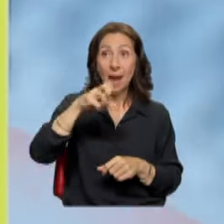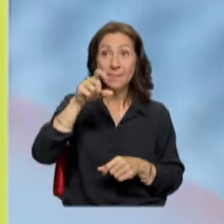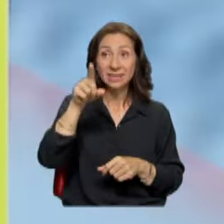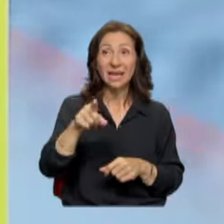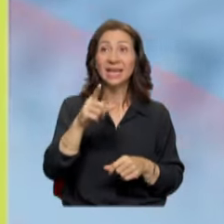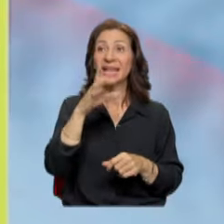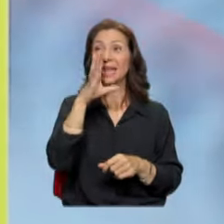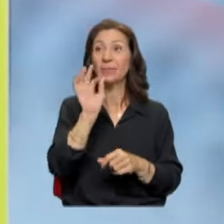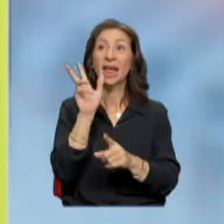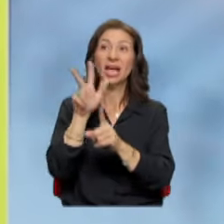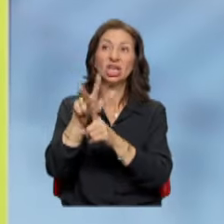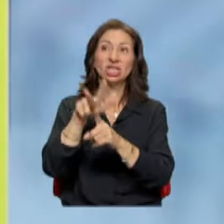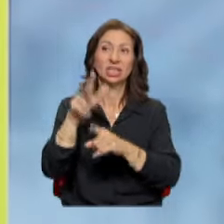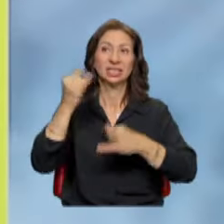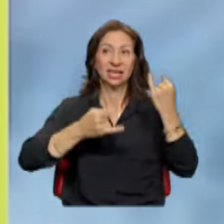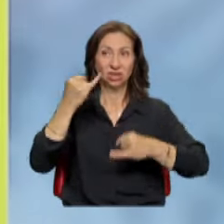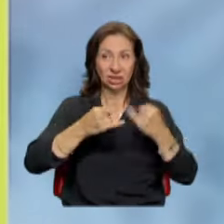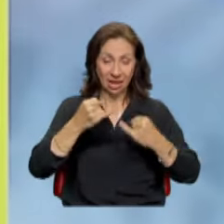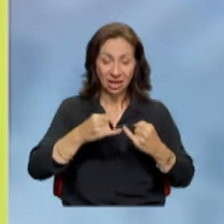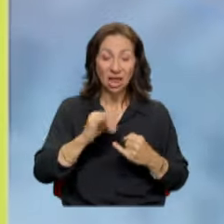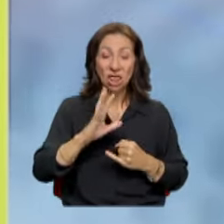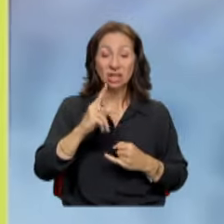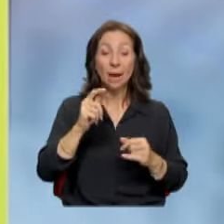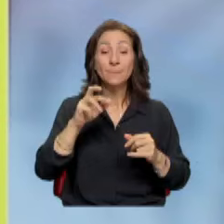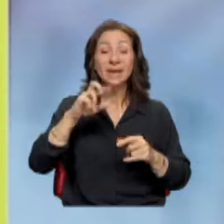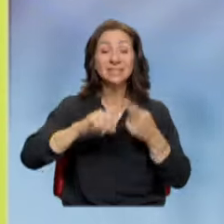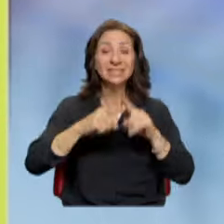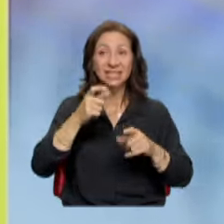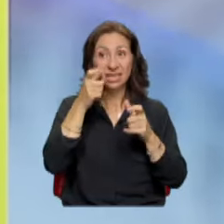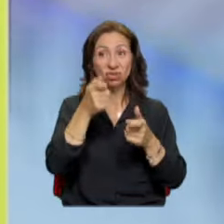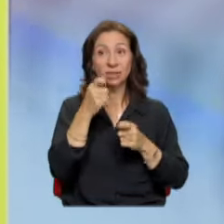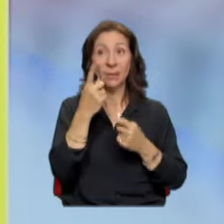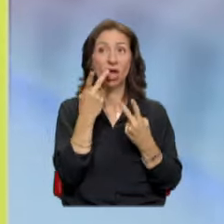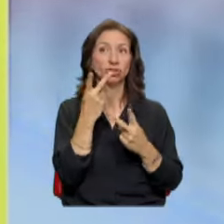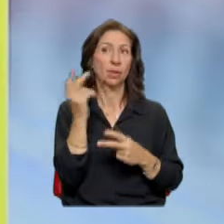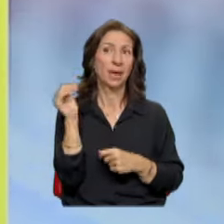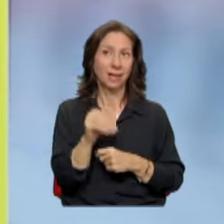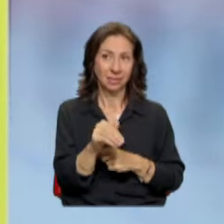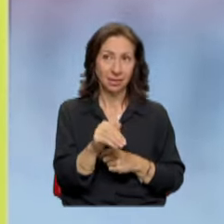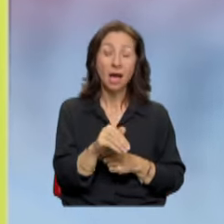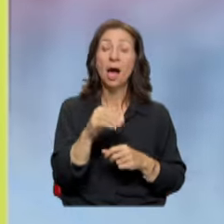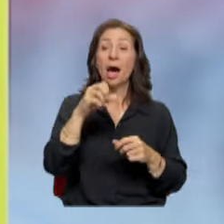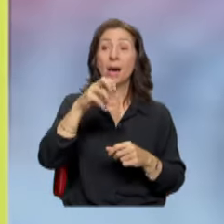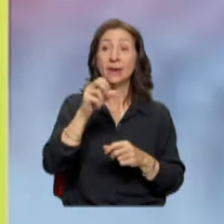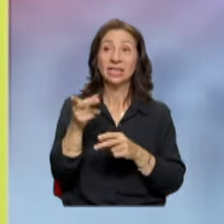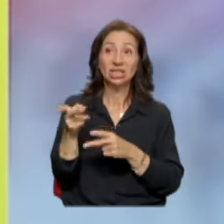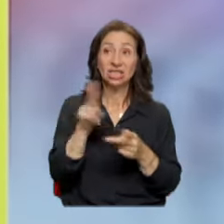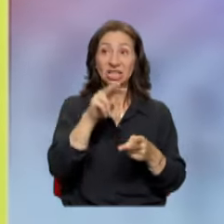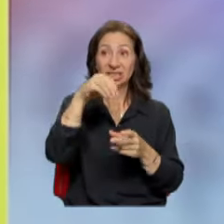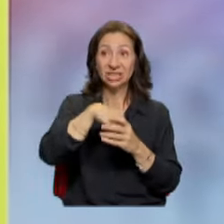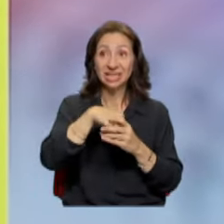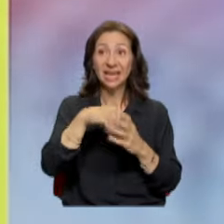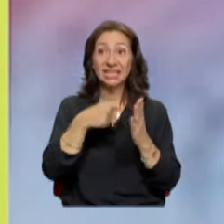Parti'ye kimlerin katılacağını tartışırken gelecek partisinden dikkat çekici bir açıklama geldi AK Parti'ye geçecekleri